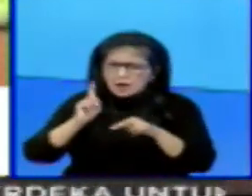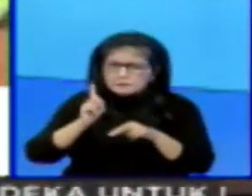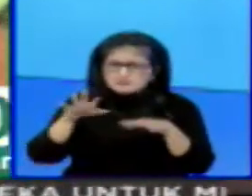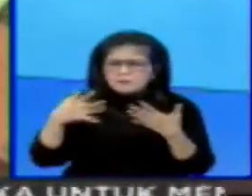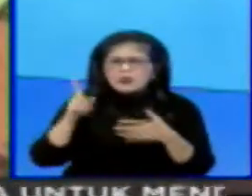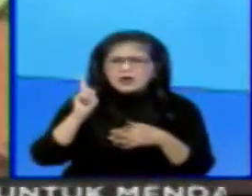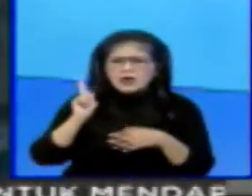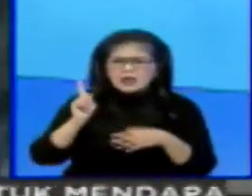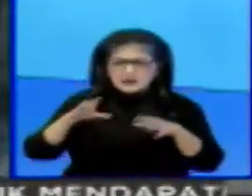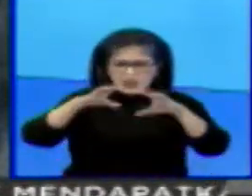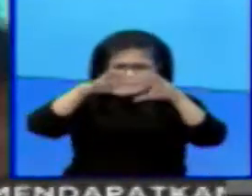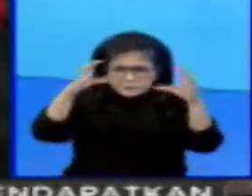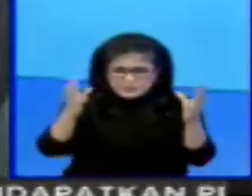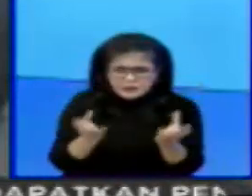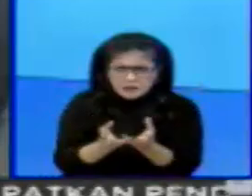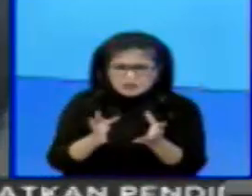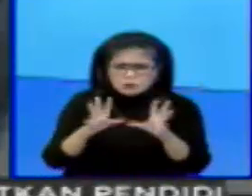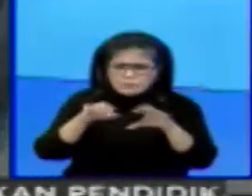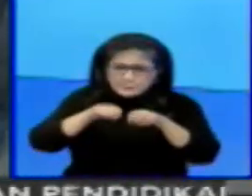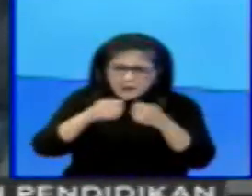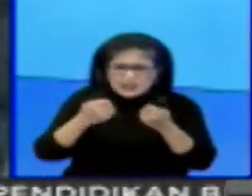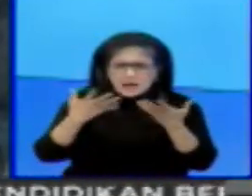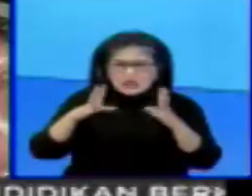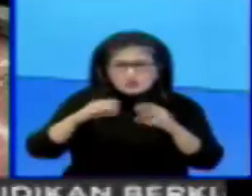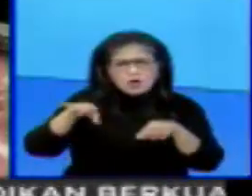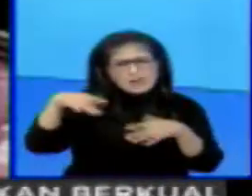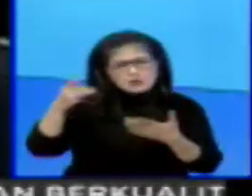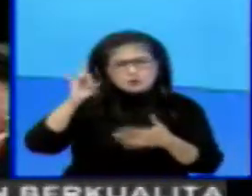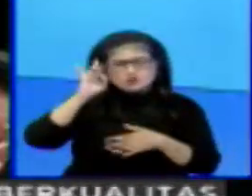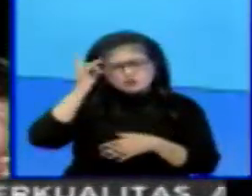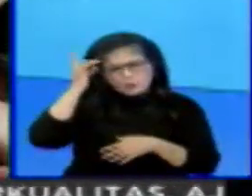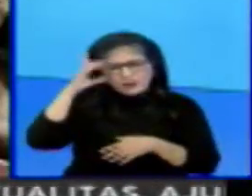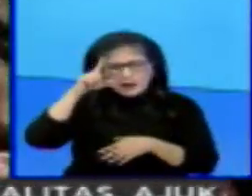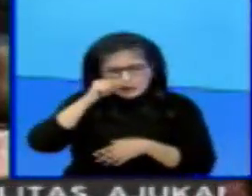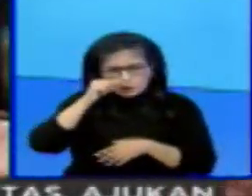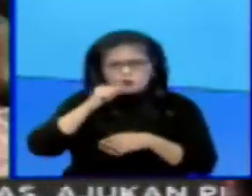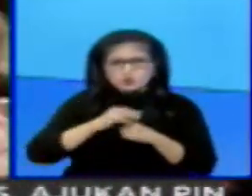patah as roda truk atau murni karena sopir mengantuk. Tim Liputan iNews melaporkan.